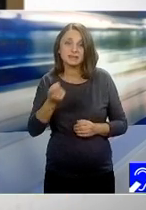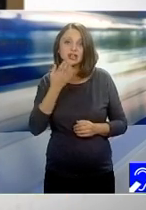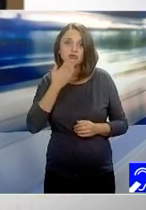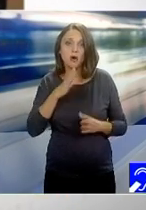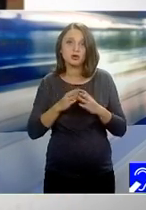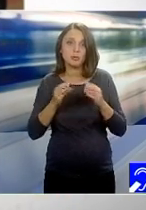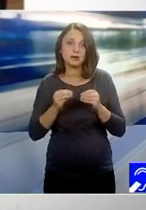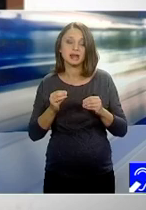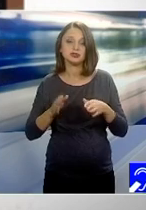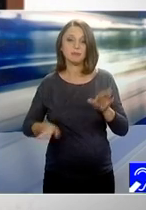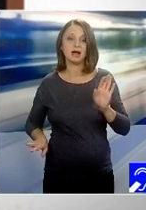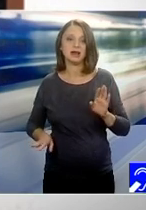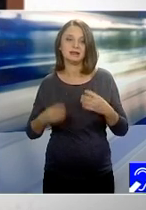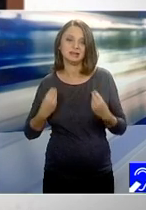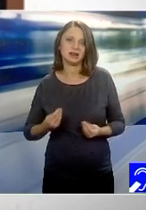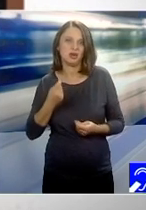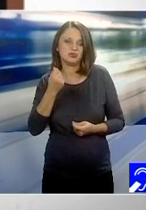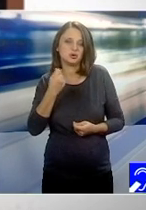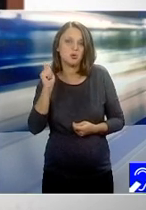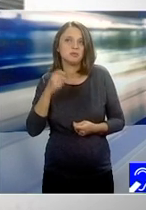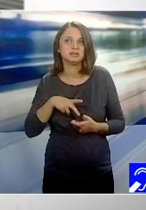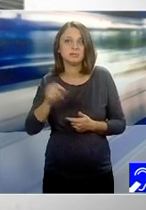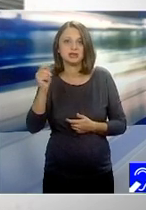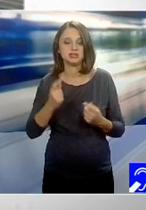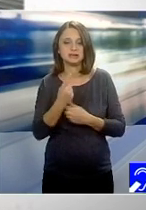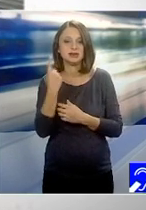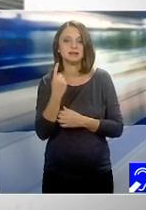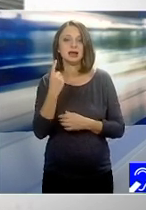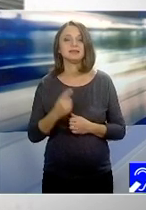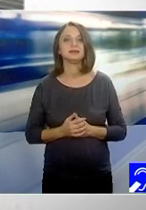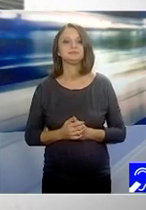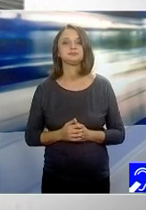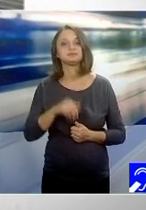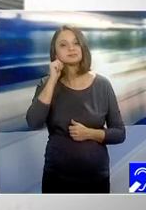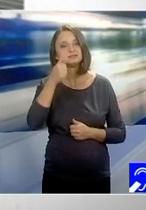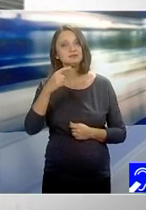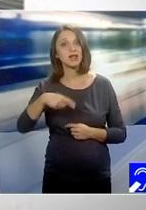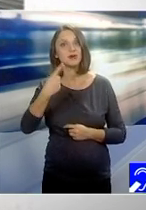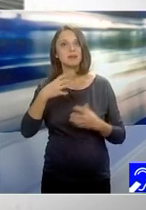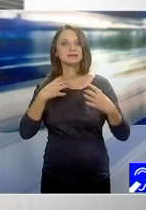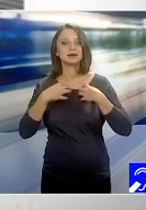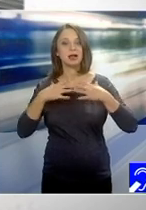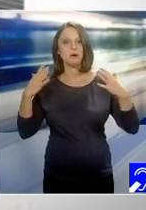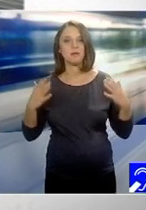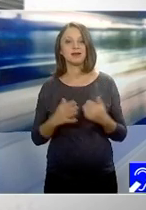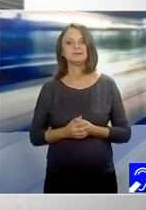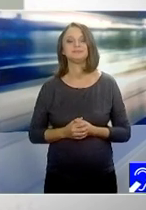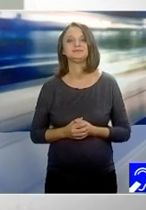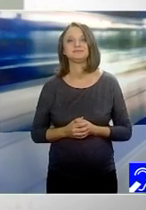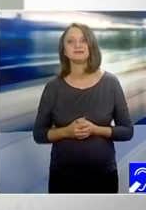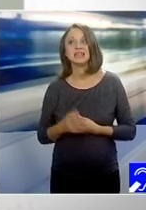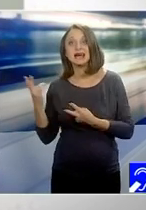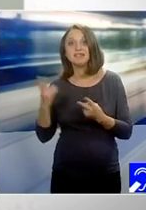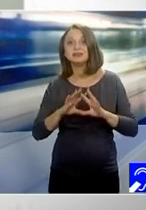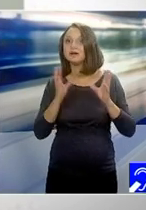facă un drum în străinătate. De asta ați venit aici, știu. Iar mâine urmează spectacolul. Spectacol la care invităm